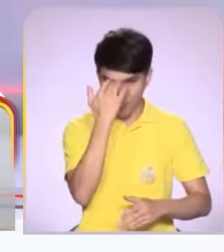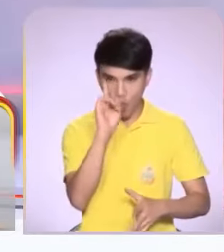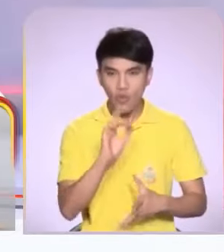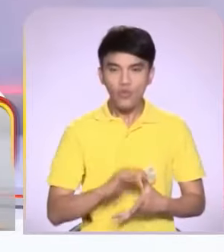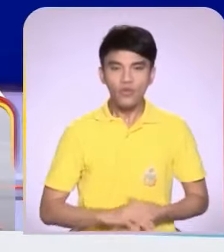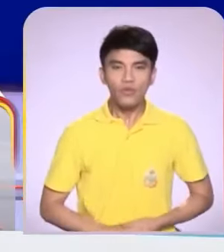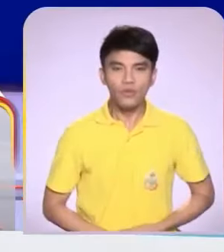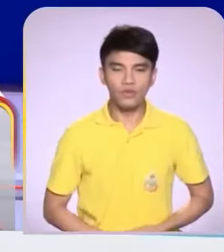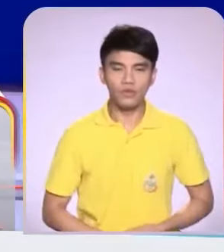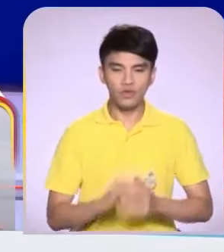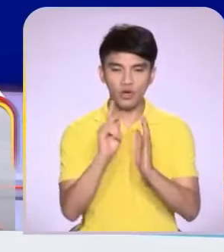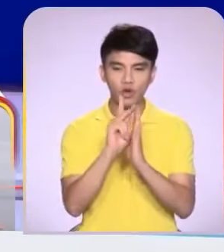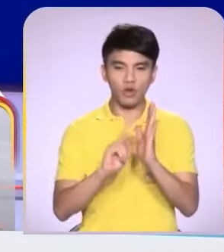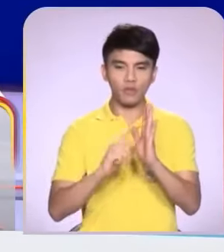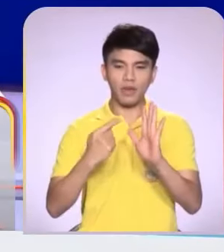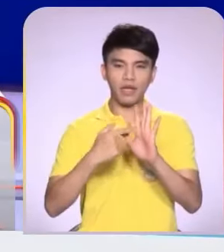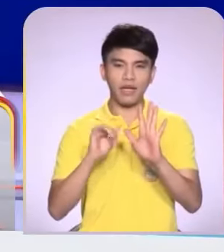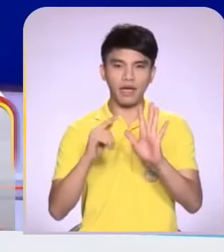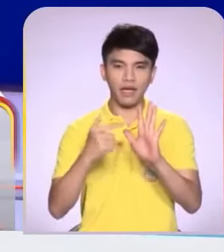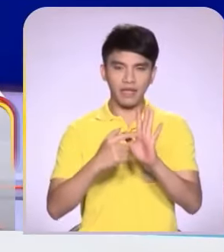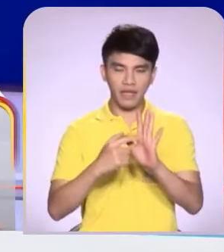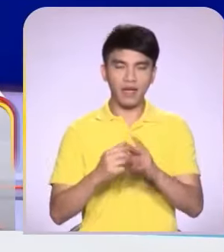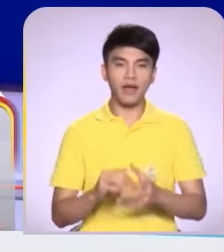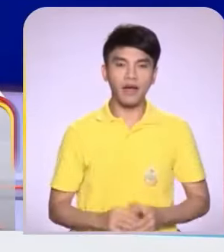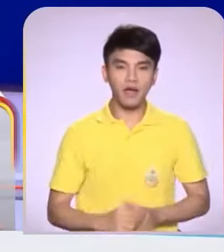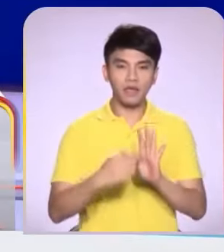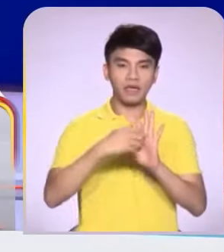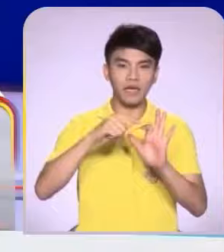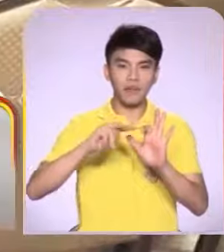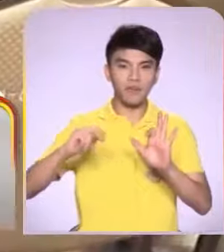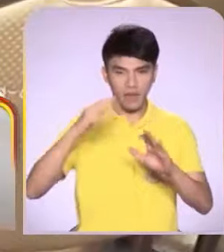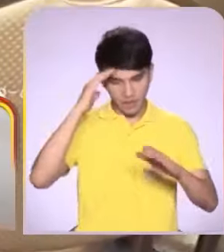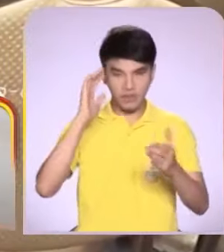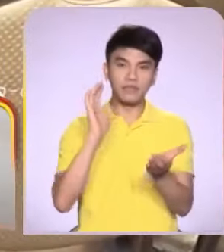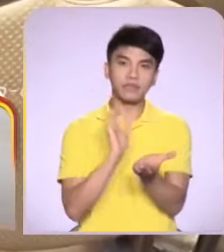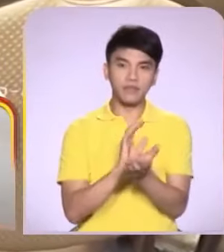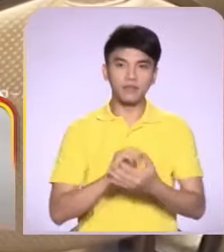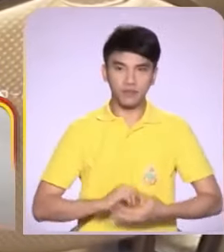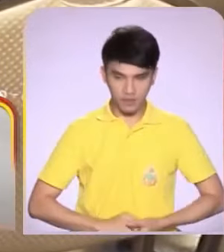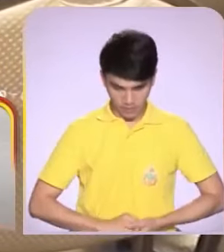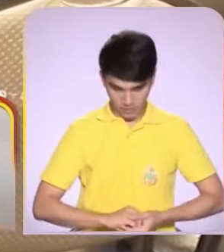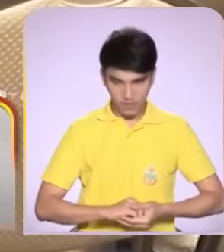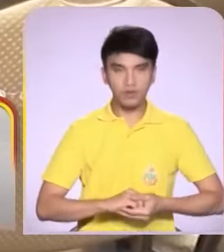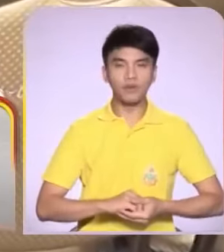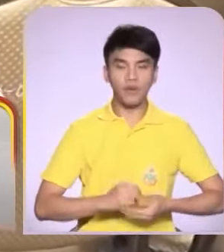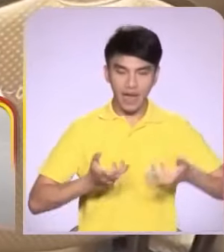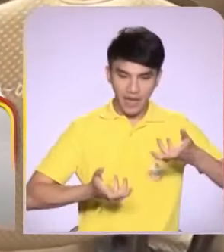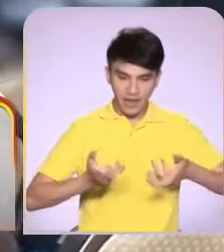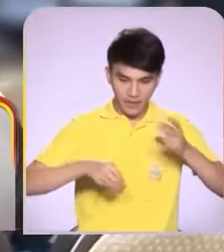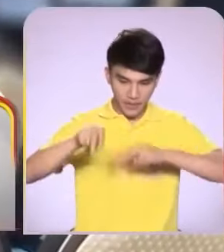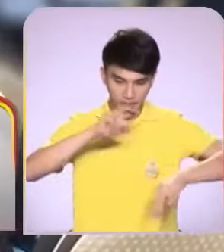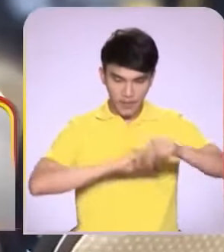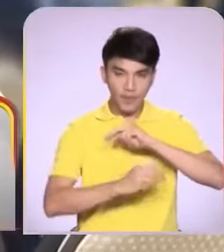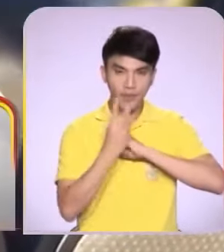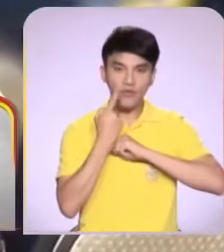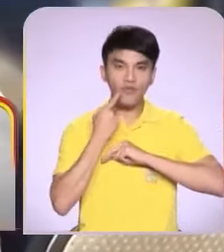ชมครับในคดีอาญาซึ่งมีคดีแพ่งเกี่ยวเนื่องกันแบบนี้นะครับตำรวจหลังจากสำนวนส่งให้พนักงานอัยการพนักงานน